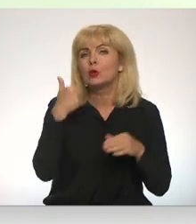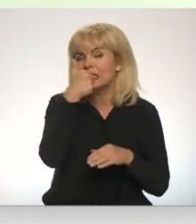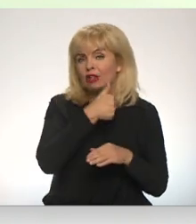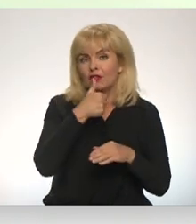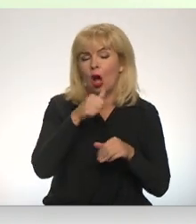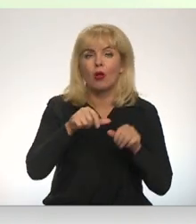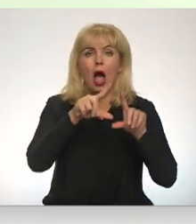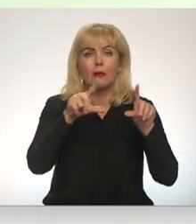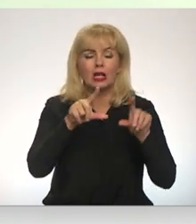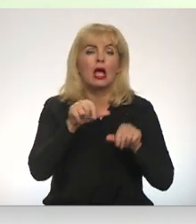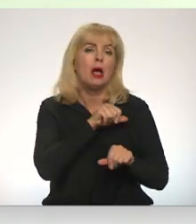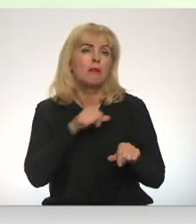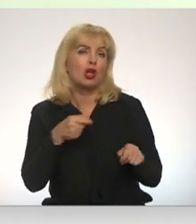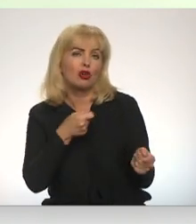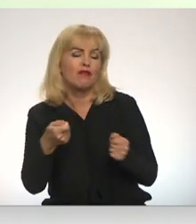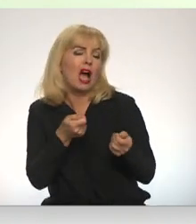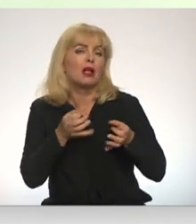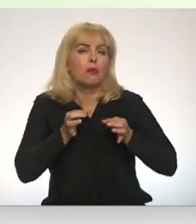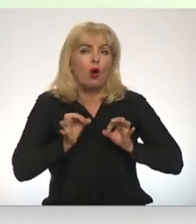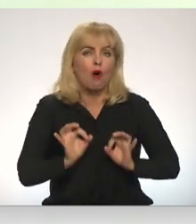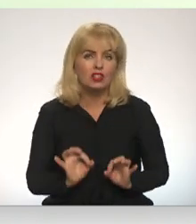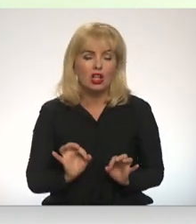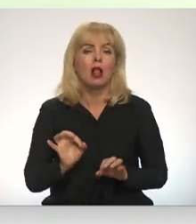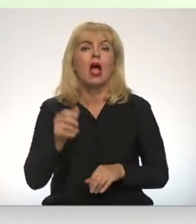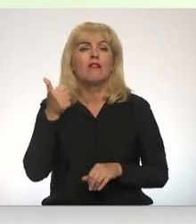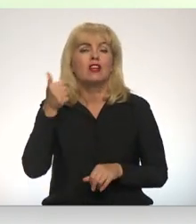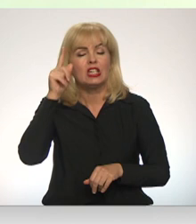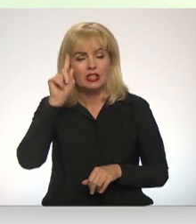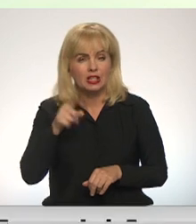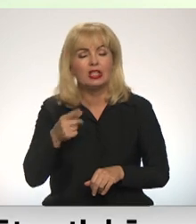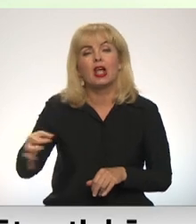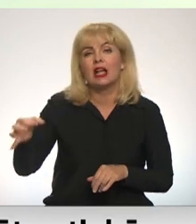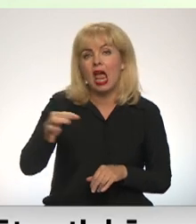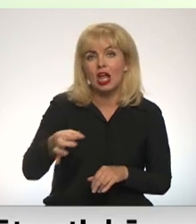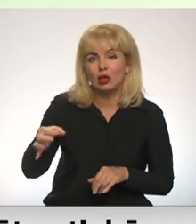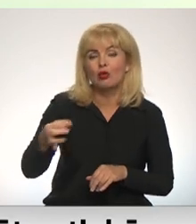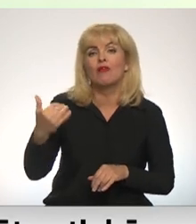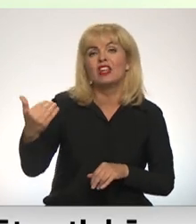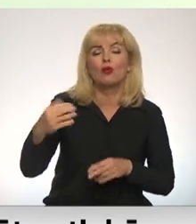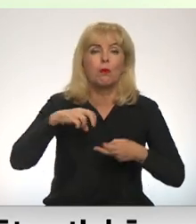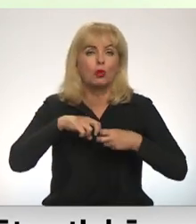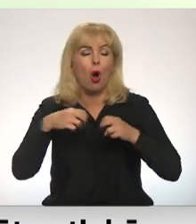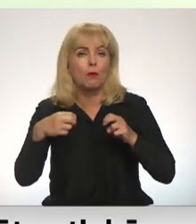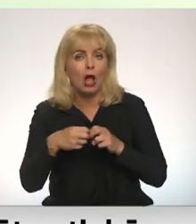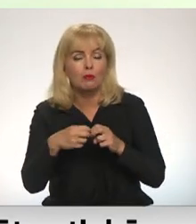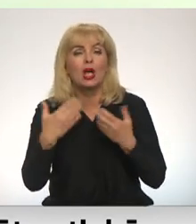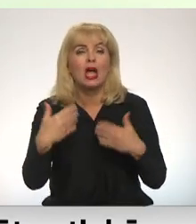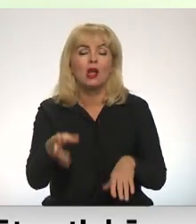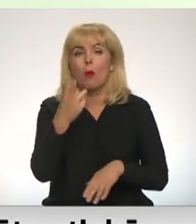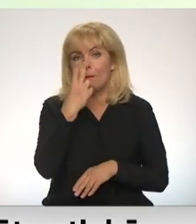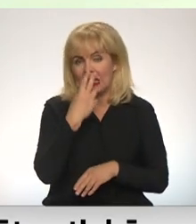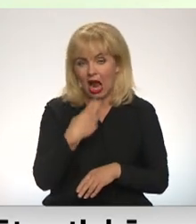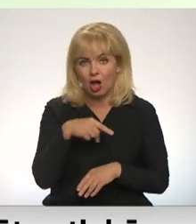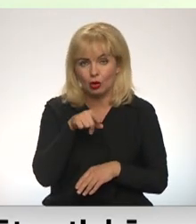vada profesionāļi un viņi zina reģionu problēmas, un viņi ir pieraduši